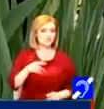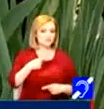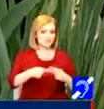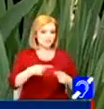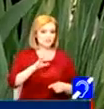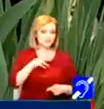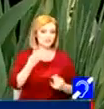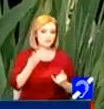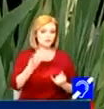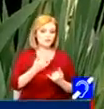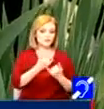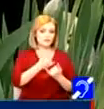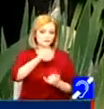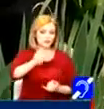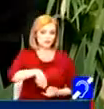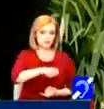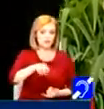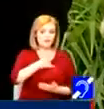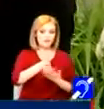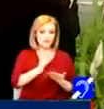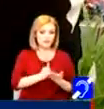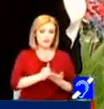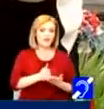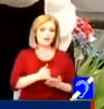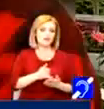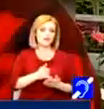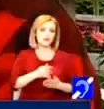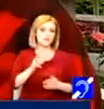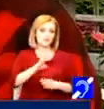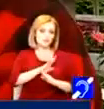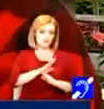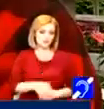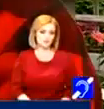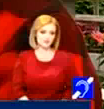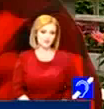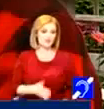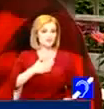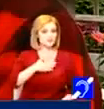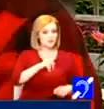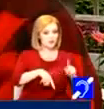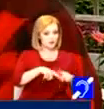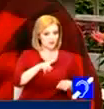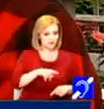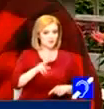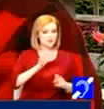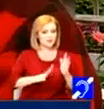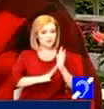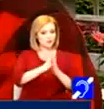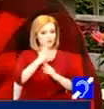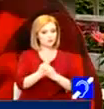vin. Asta e tăticul. Aici sunt părinții care ne-au crescut, ne-au